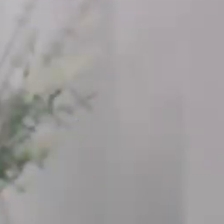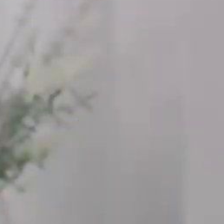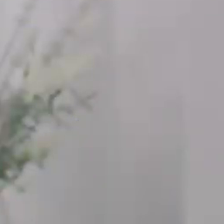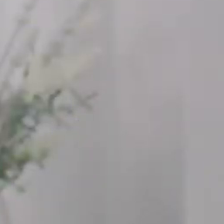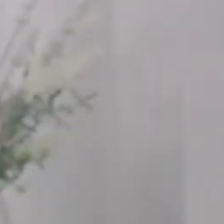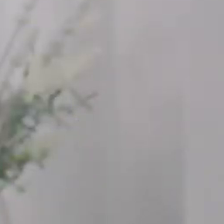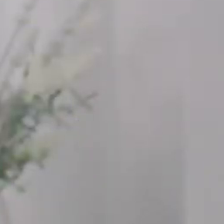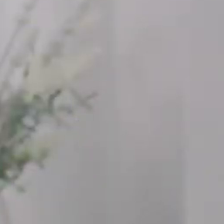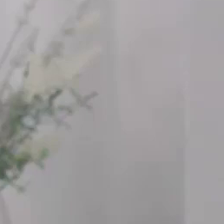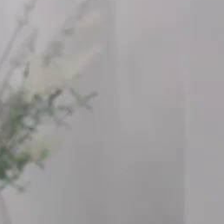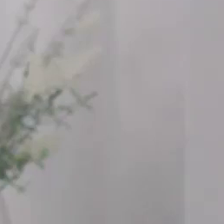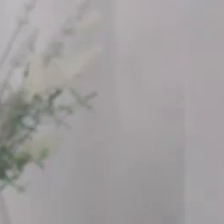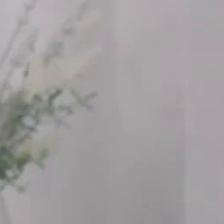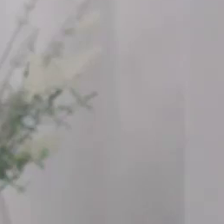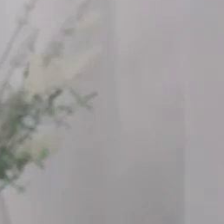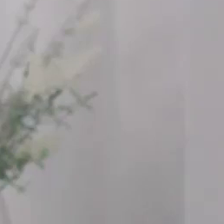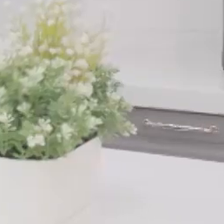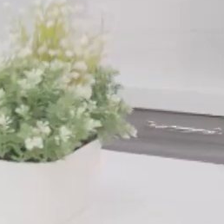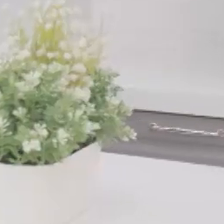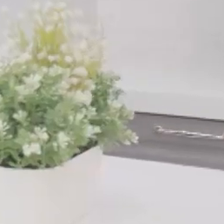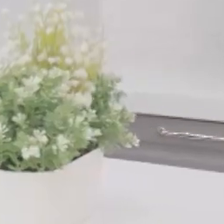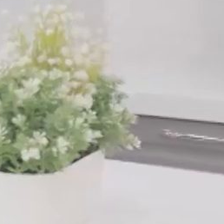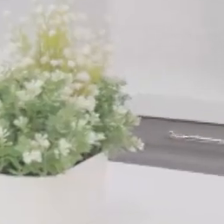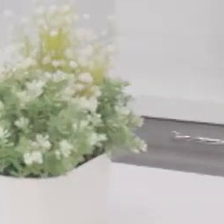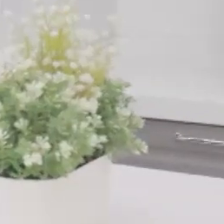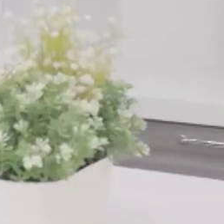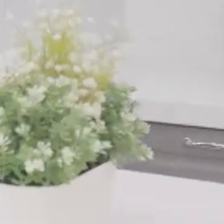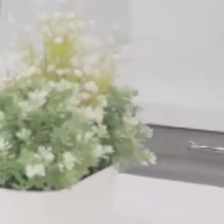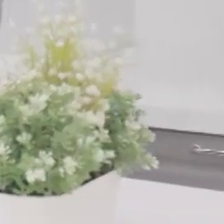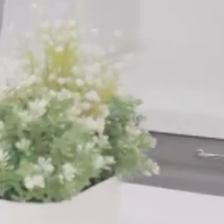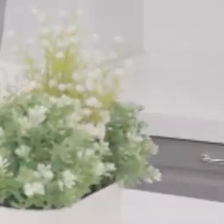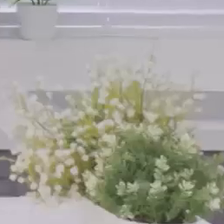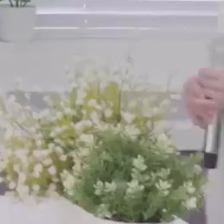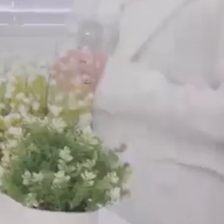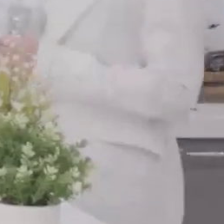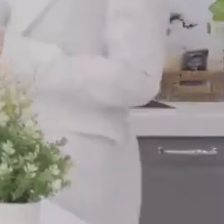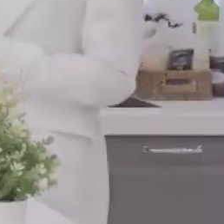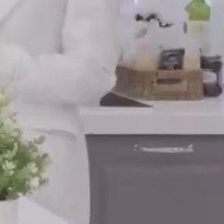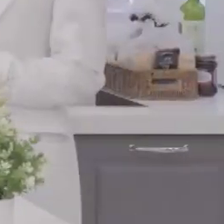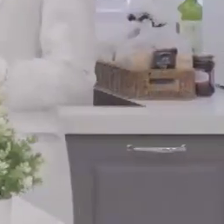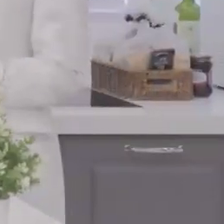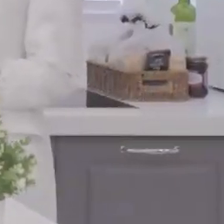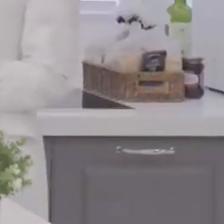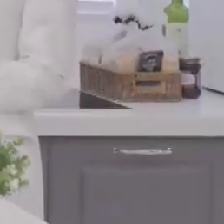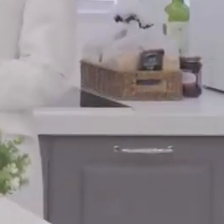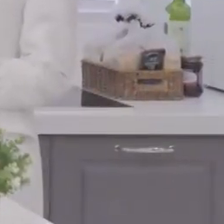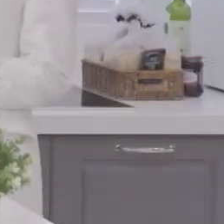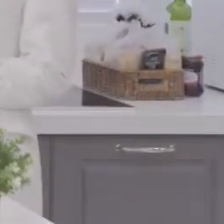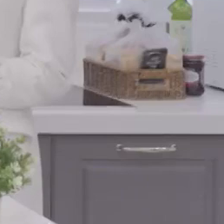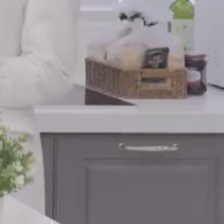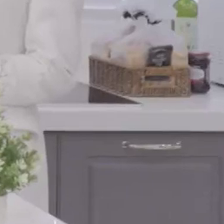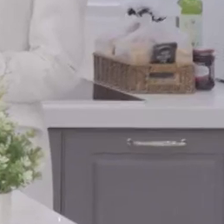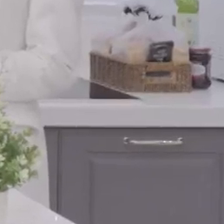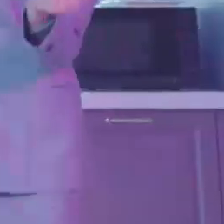책책책 공약 정보가 다 흩어져 있네. 한 번에 공약을 다 볼 수는 없나? 제가 알려드릴게요.